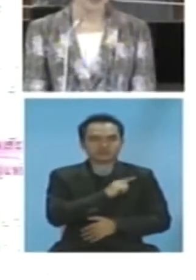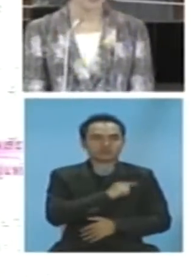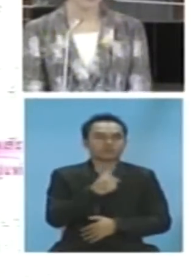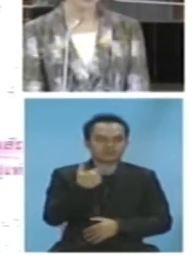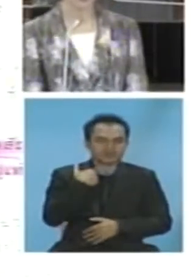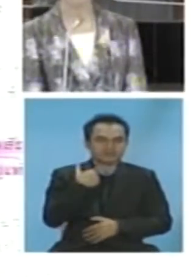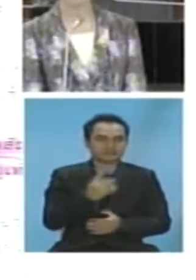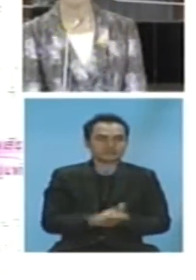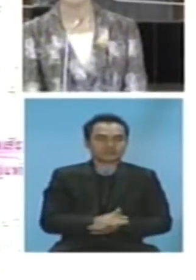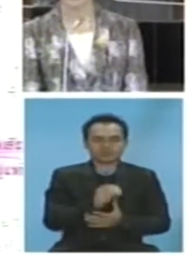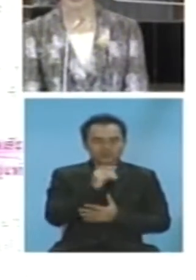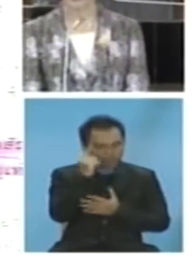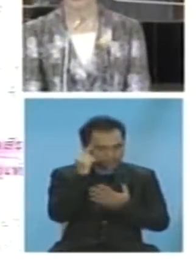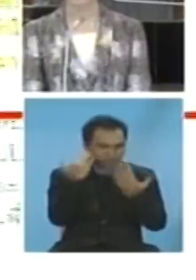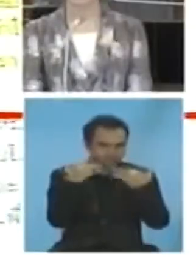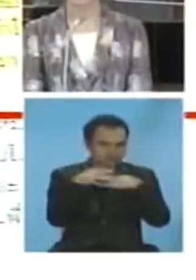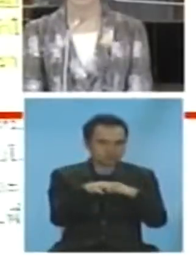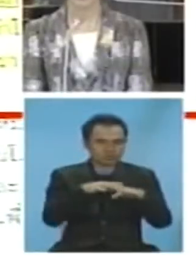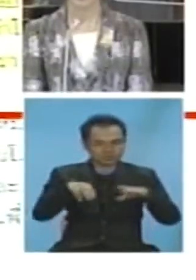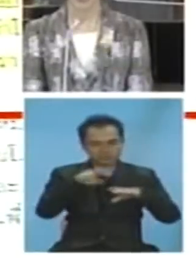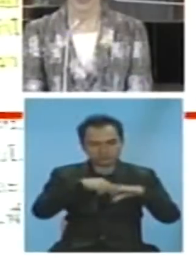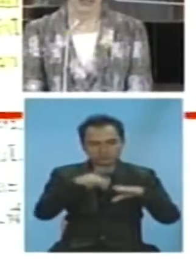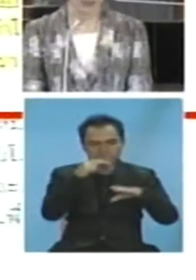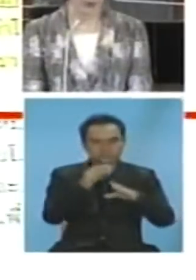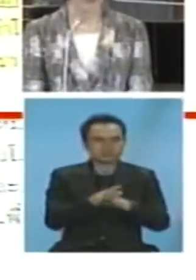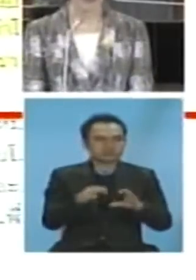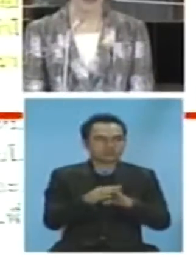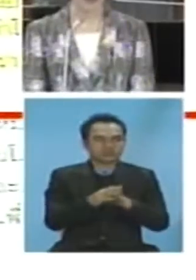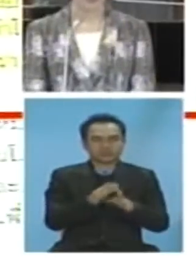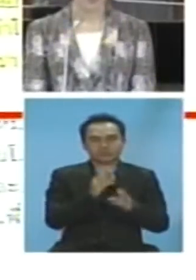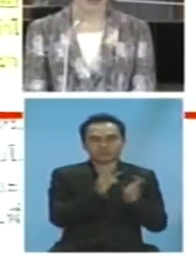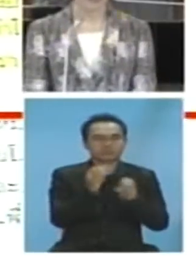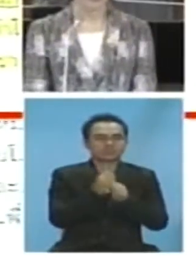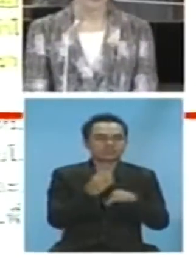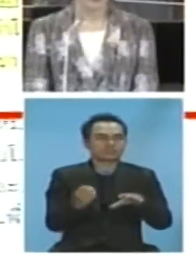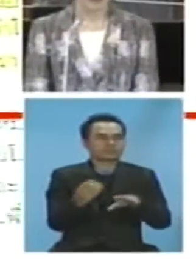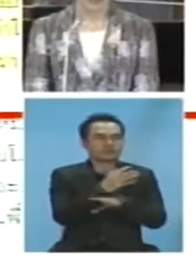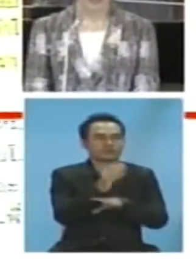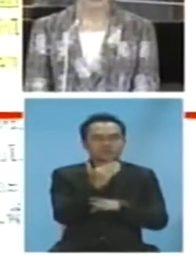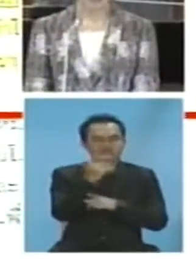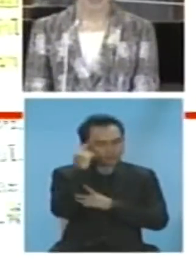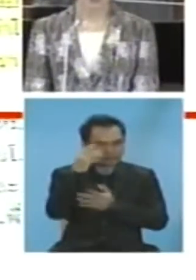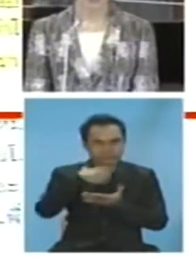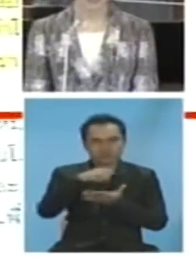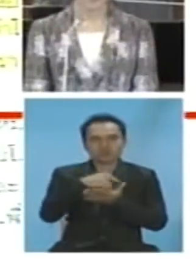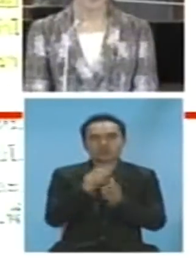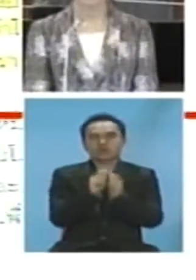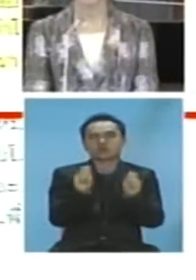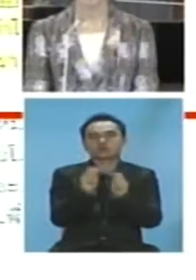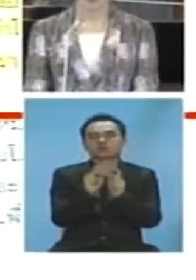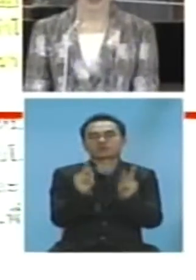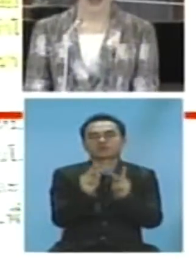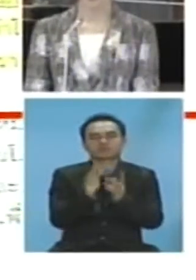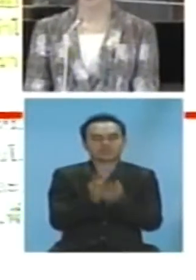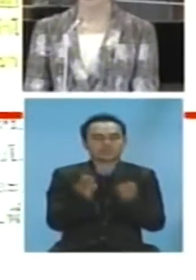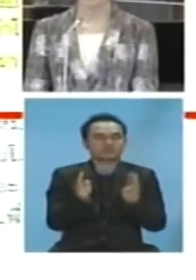ซึ่งก็สอดคล้องอีกเช่นกันนะคะที่จะเป็นสไลด์อีกฉบับหนึ่งค่ะว่ารายงานคณะอนุกรรมการปิดบัญชี